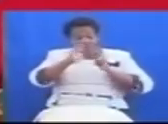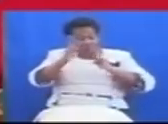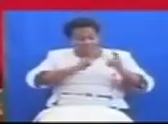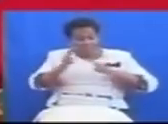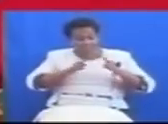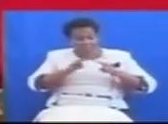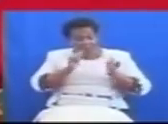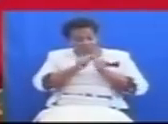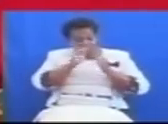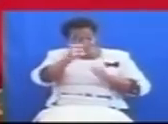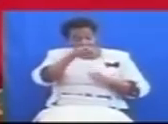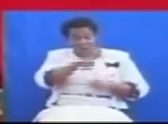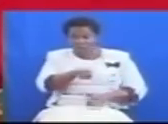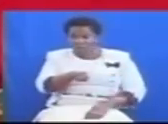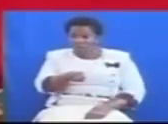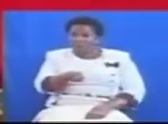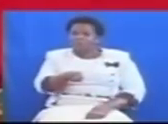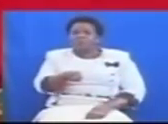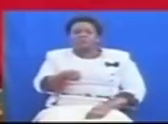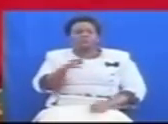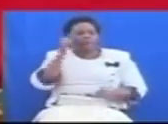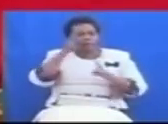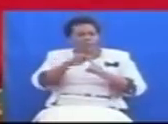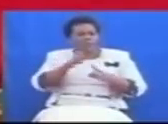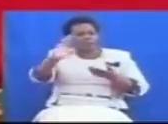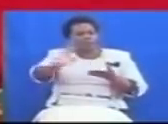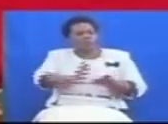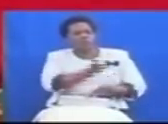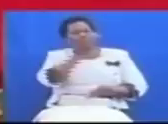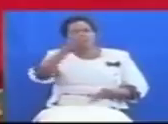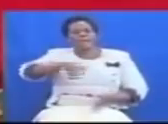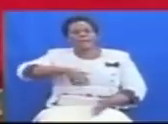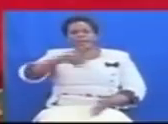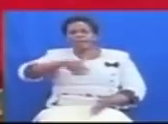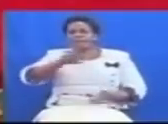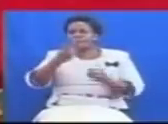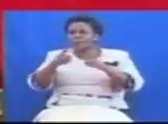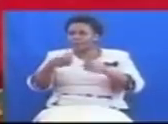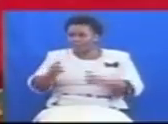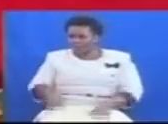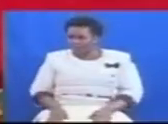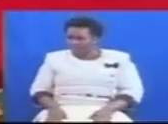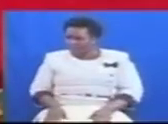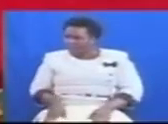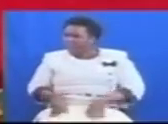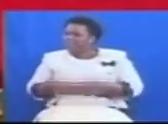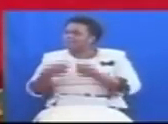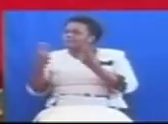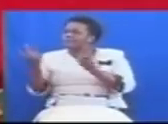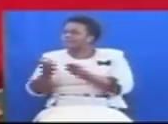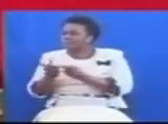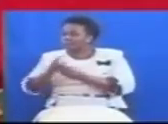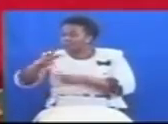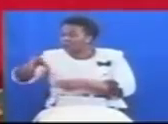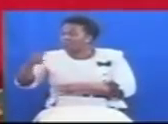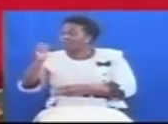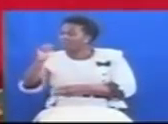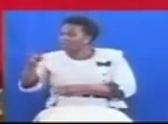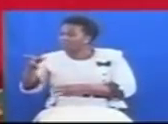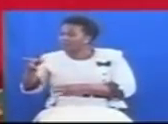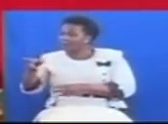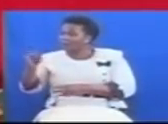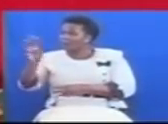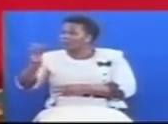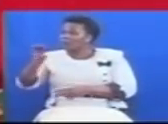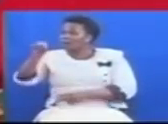ambayo yatakuwa yamezingatiwa kuondoa kero katika maeneo hayo. Kwa pamoja na eneo la Mafinga wa TARURA kufanya kazi pale na mkoa wa Iringa, naomba